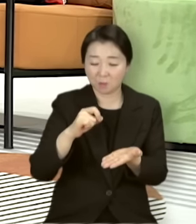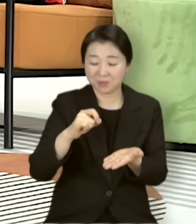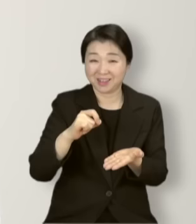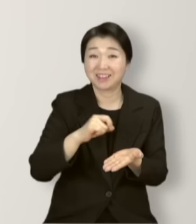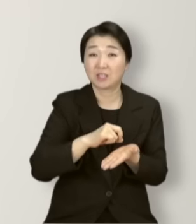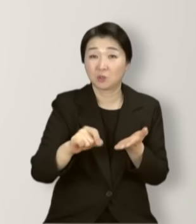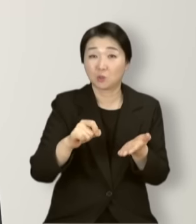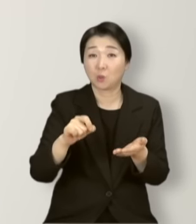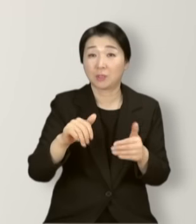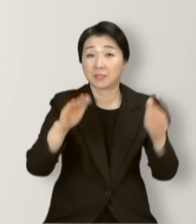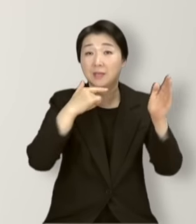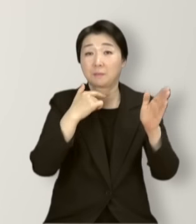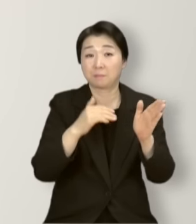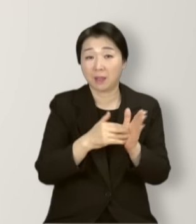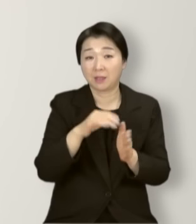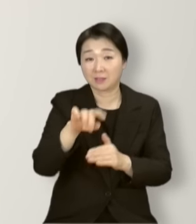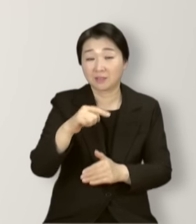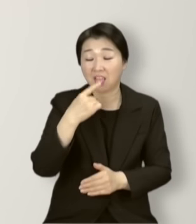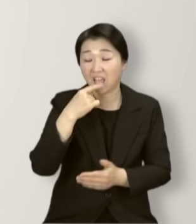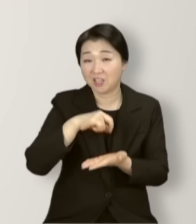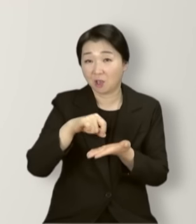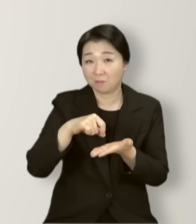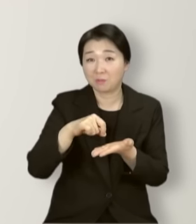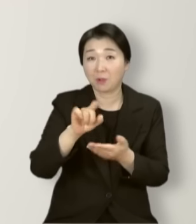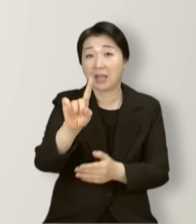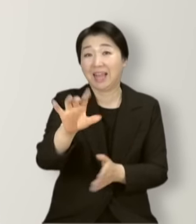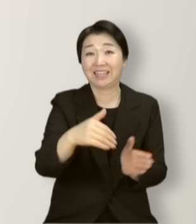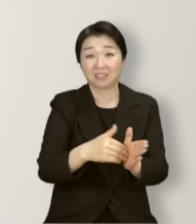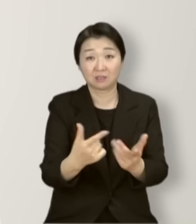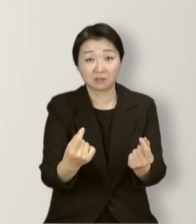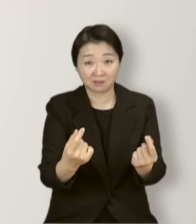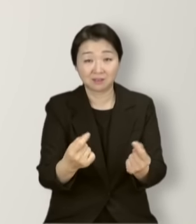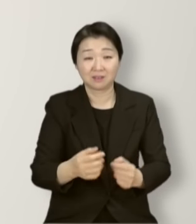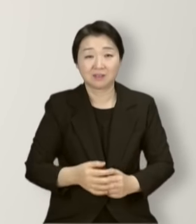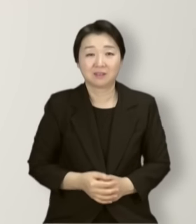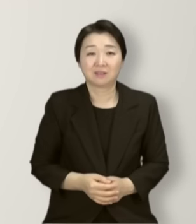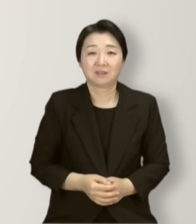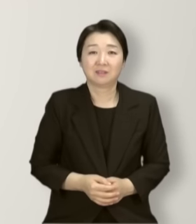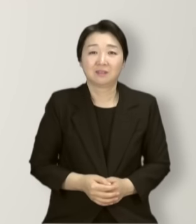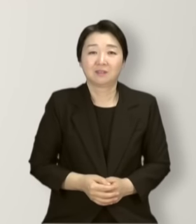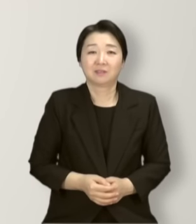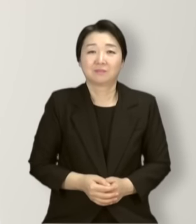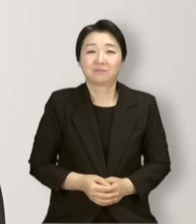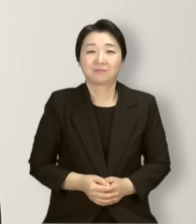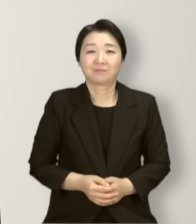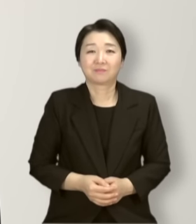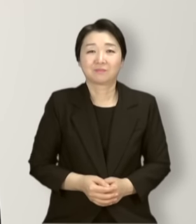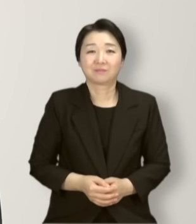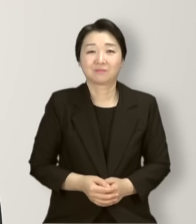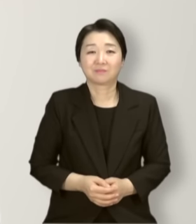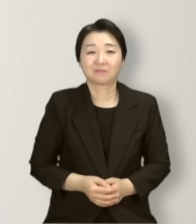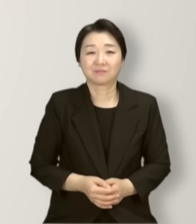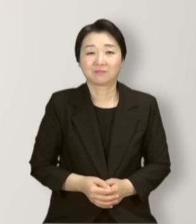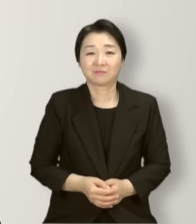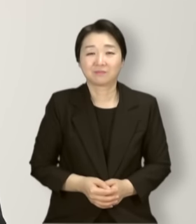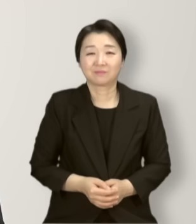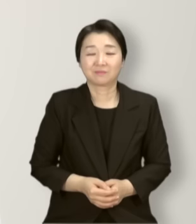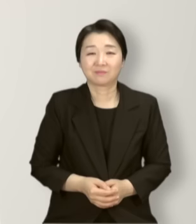예, 예, 예. 저희 어렸을 때는 다 예. 연필 브랜드가 거의 하나밖에 없어가지고. 예, 예. 이야.